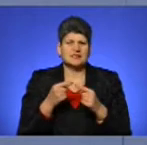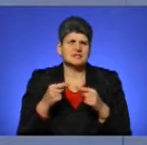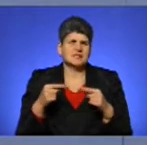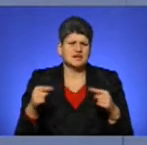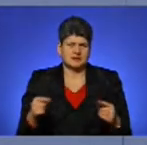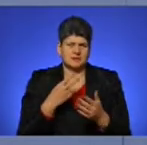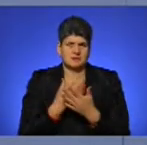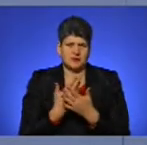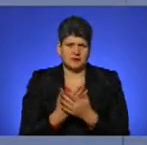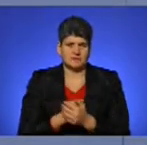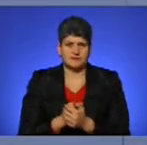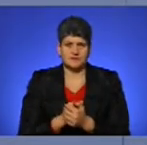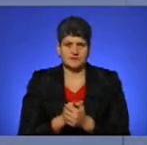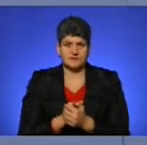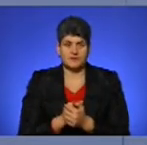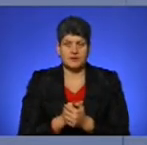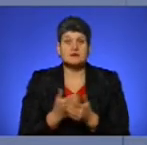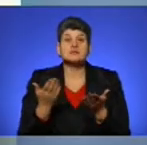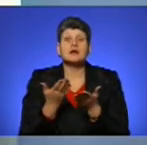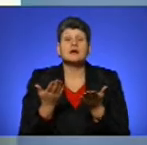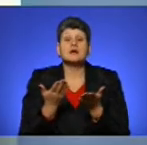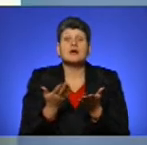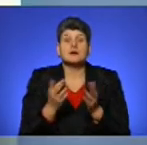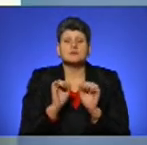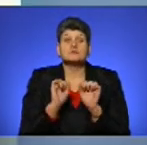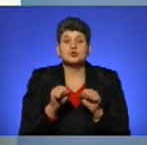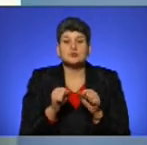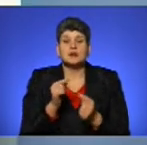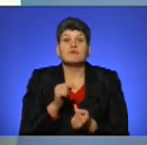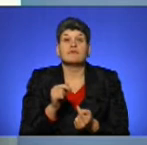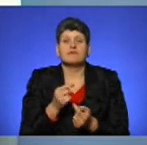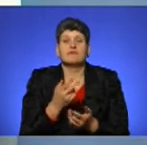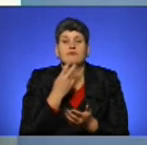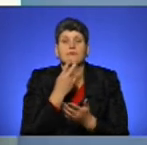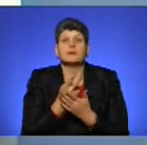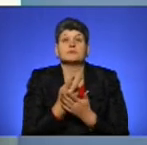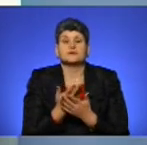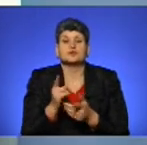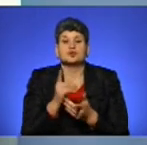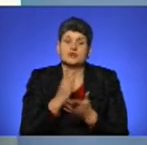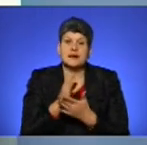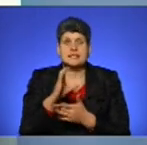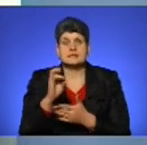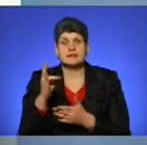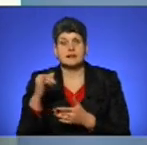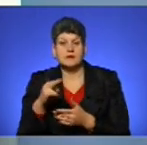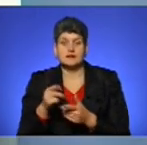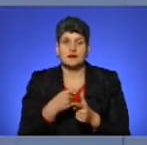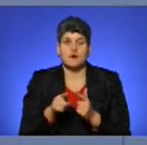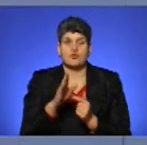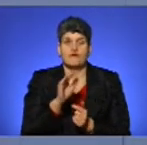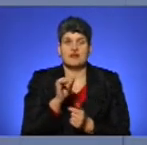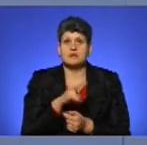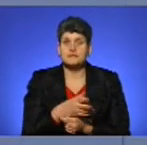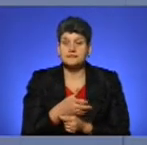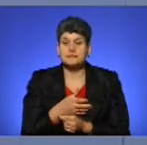клінічними ознаками. Власне, за якими симптомами можна визначити, що у вас СНІД або ВІЛ? Ну, перш за